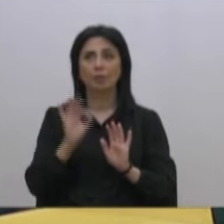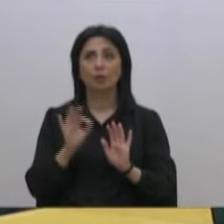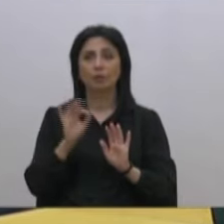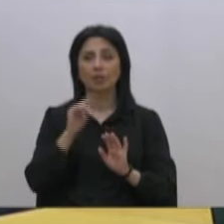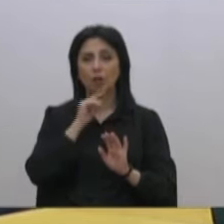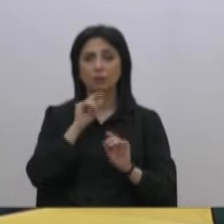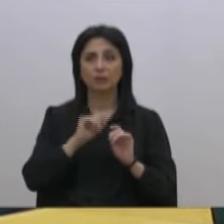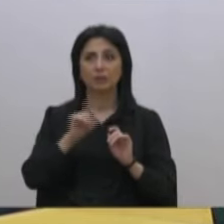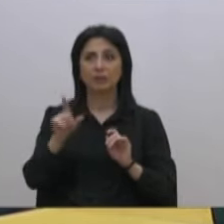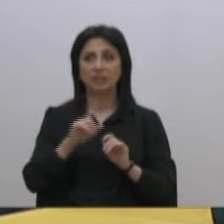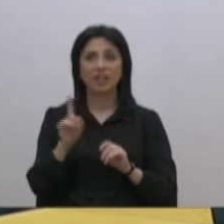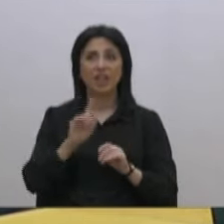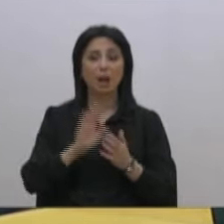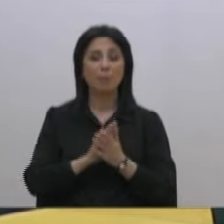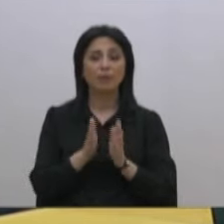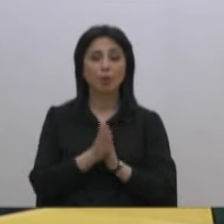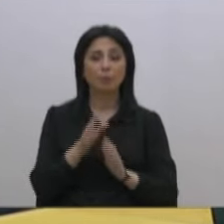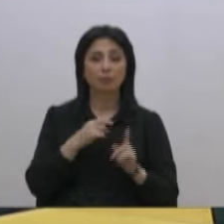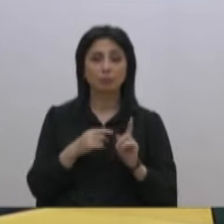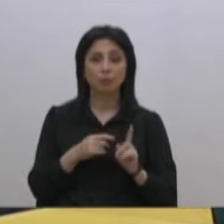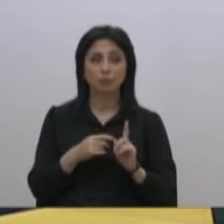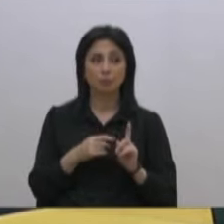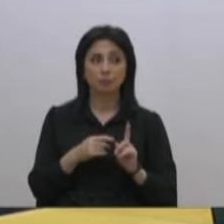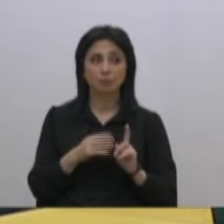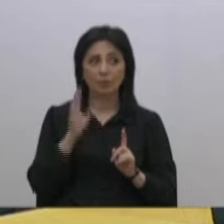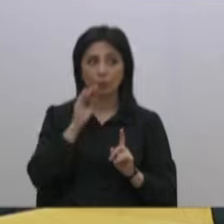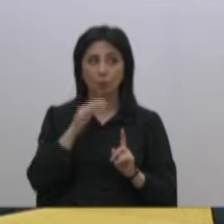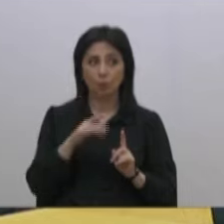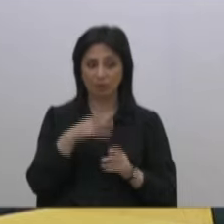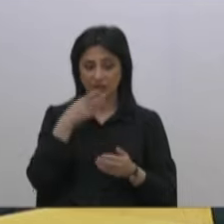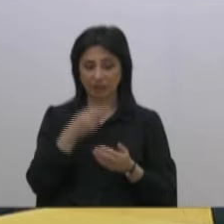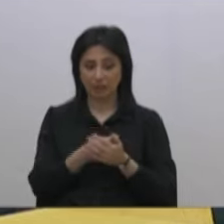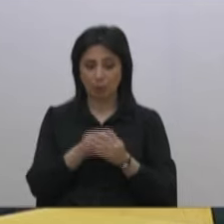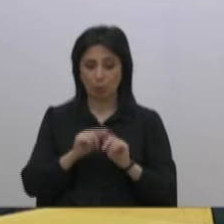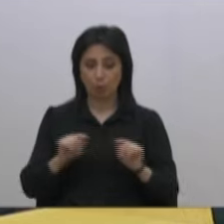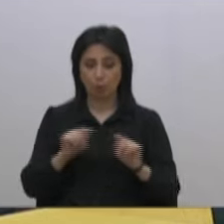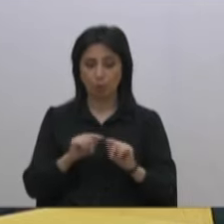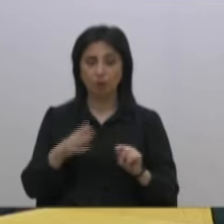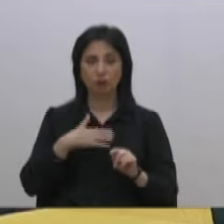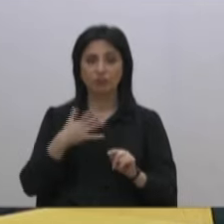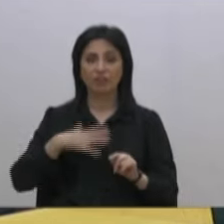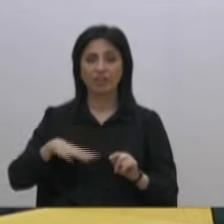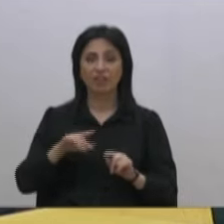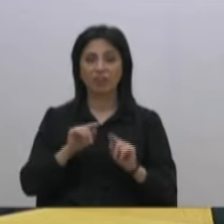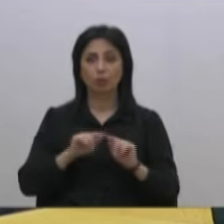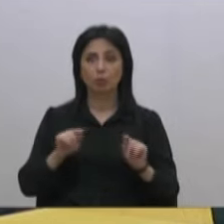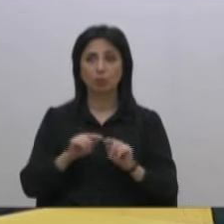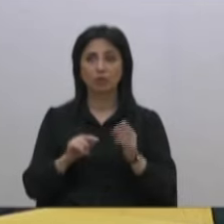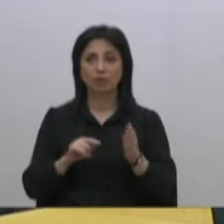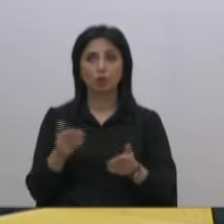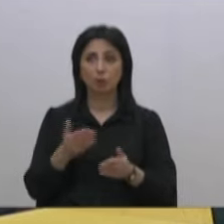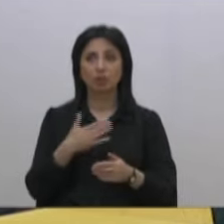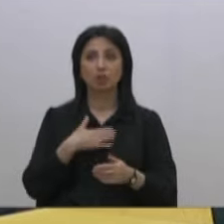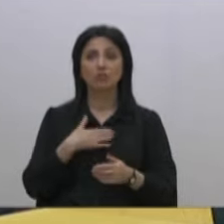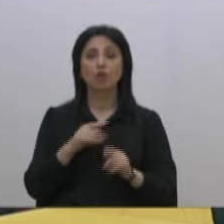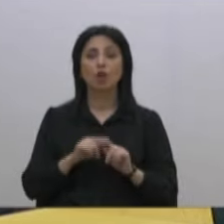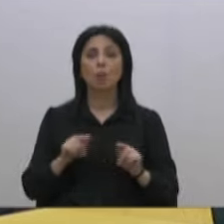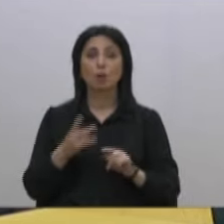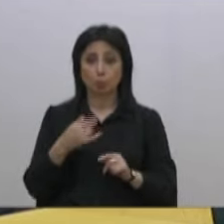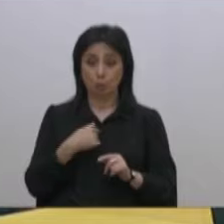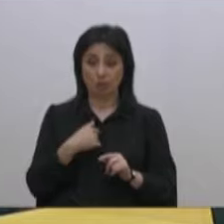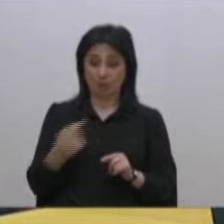9.2%-იანი ეკონომიკური ზრდა რა პირობებში ჰქონდა ჩვენ. როცა საკუთარი ოპოზიცია, ჩვენი ქვეყნის ოპოზიცია, რომელიც ჩვენი ოპოზიცია